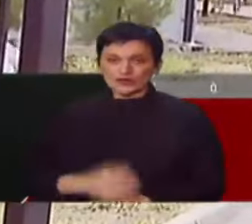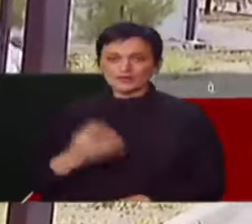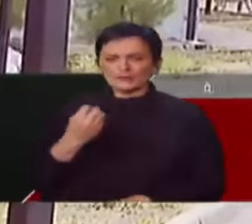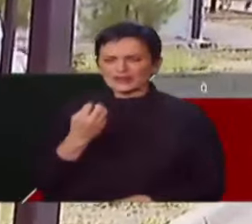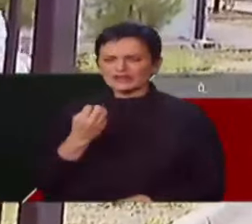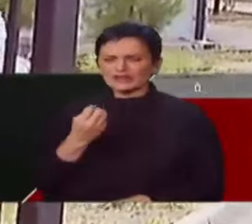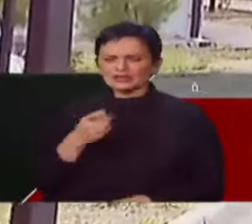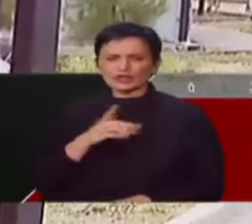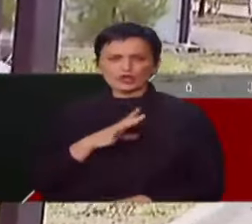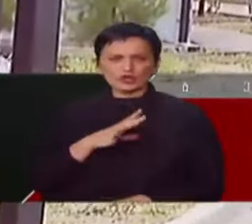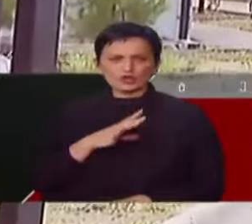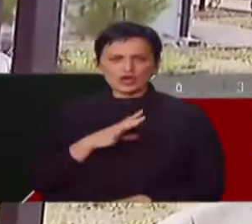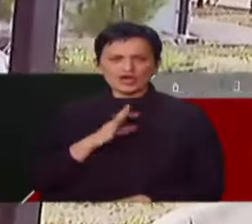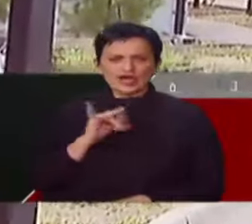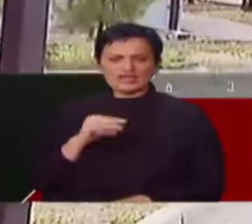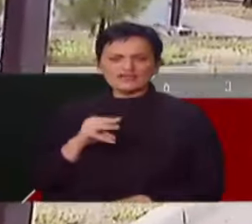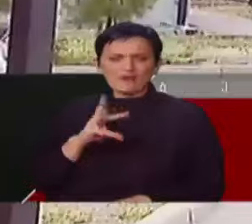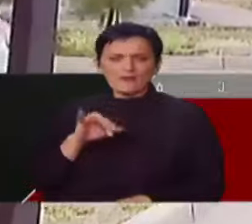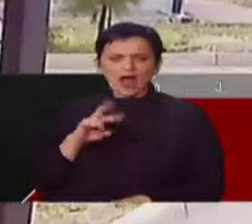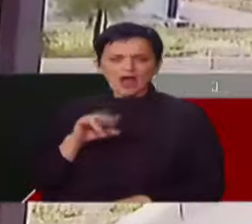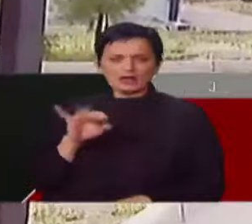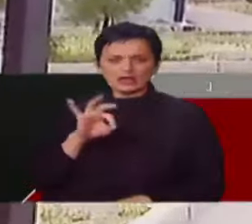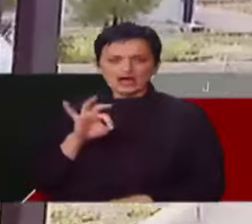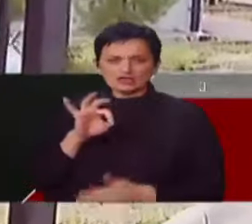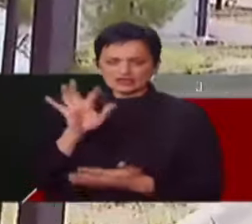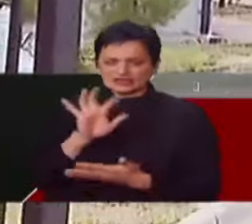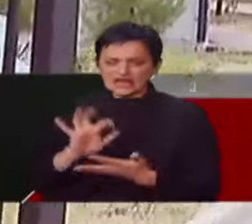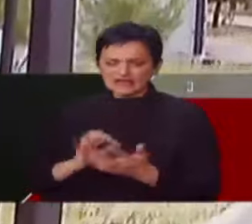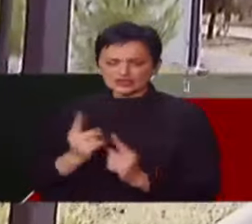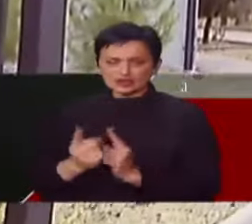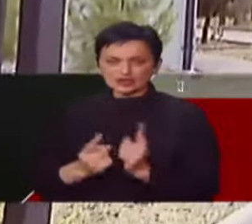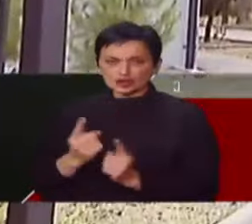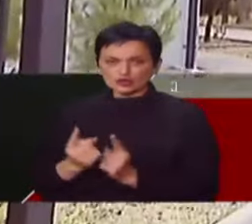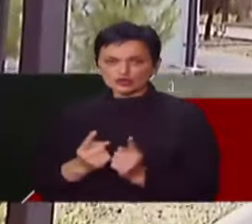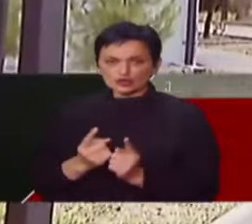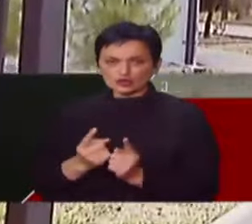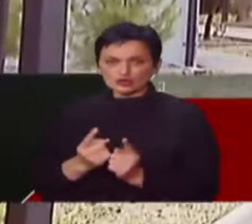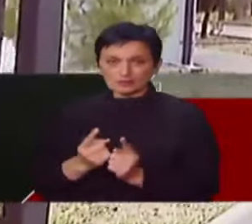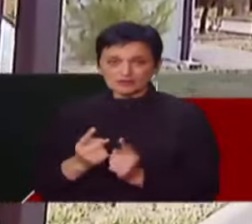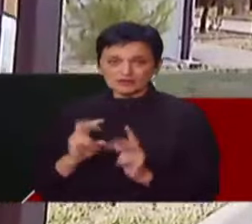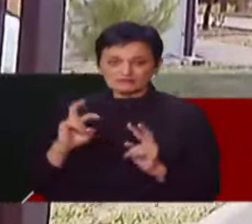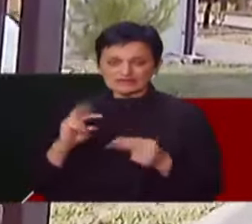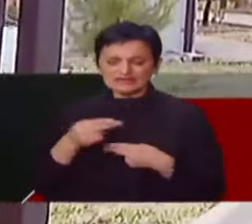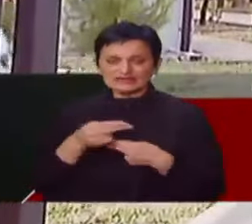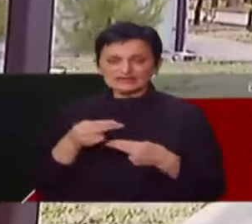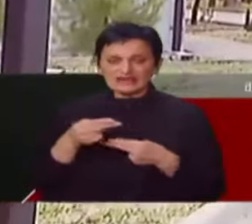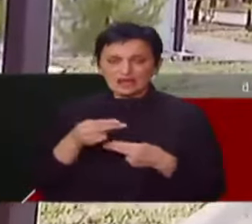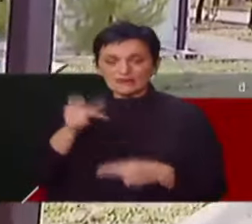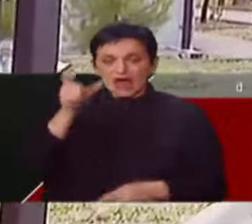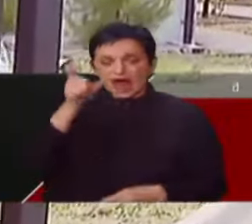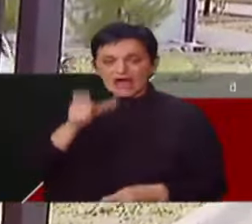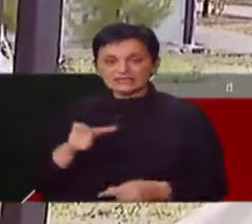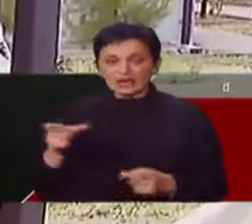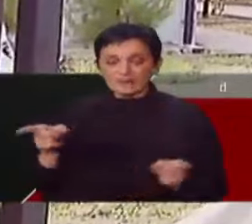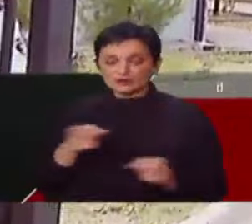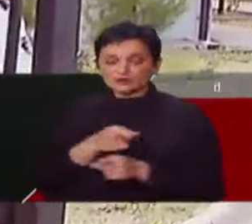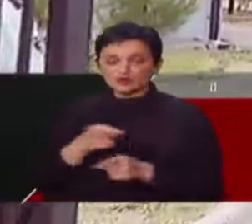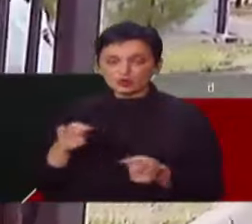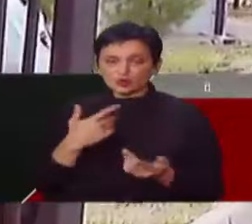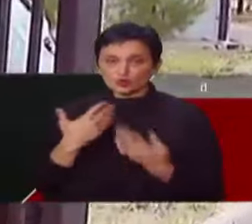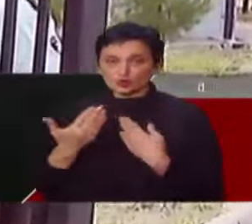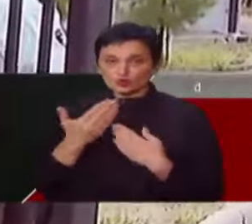კიდე იყო ქეთევან მაღალაშვილზე იყო ტექსტის შესწორება. ეგარე და თემა იყო ადამიანებს შორის